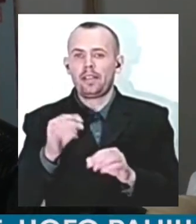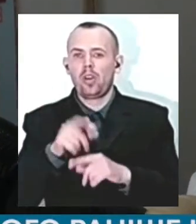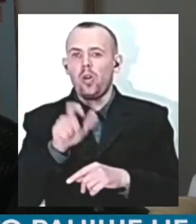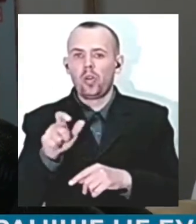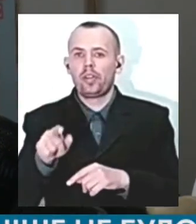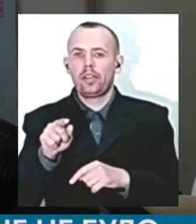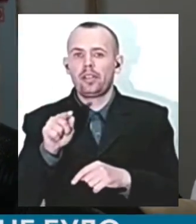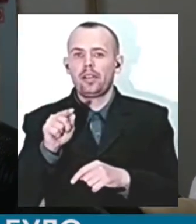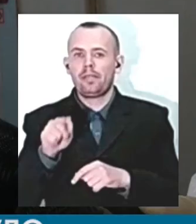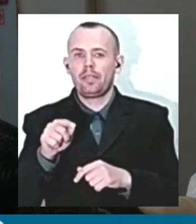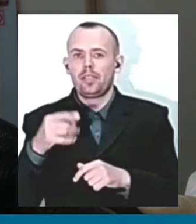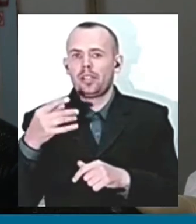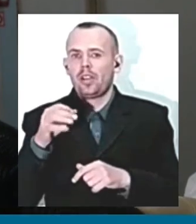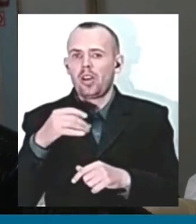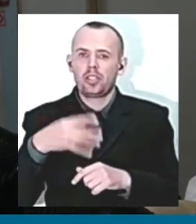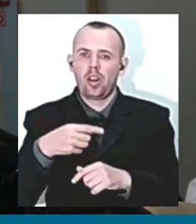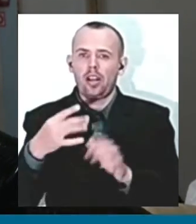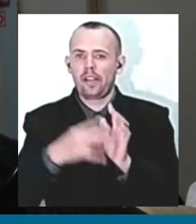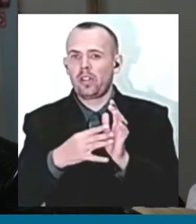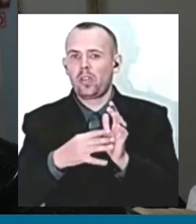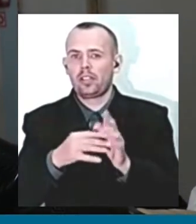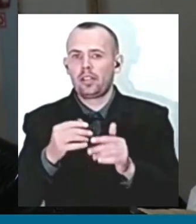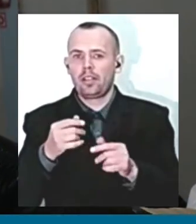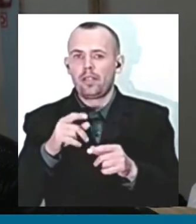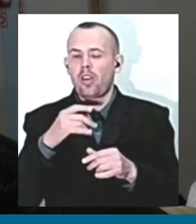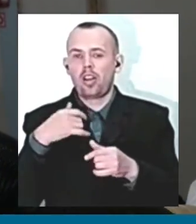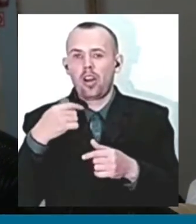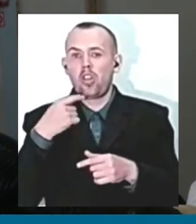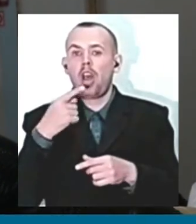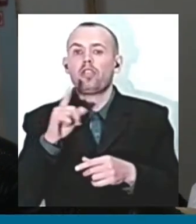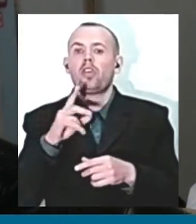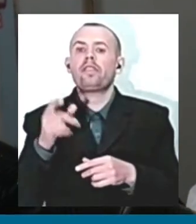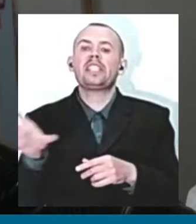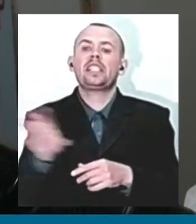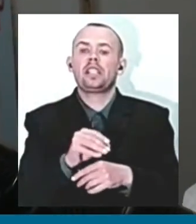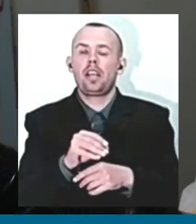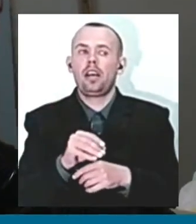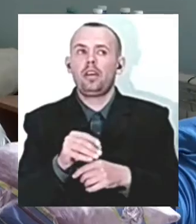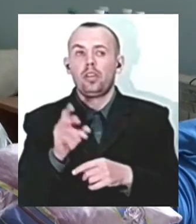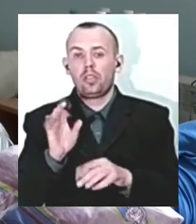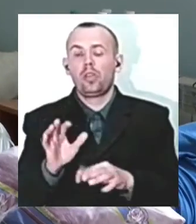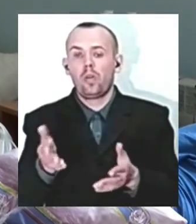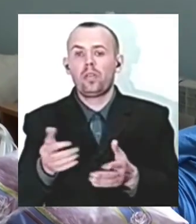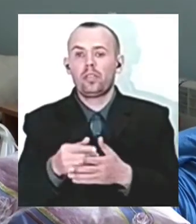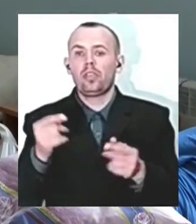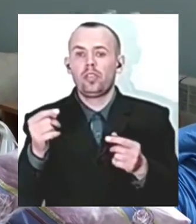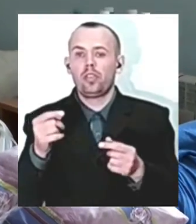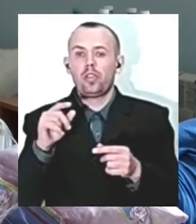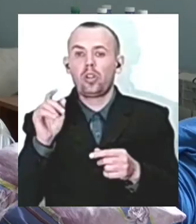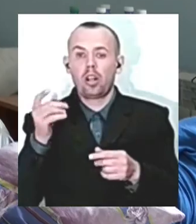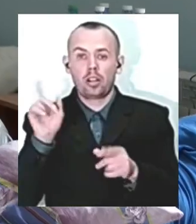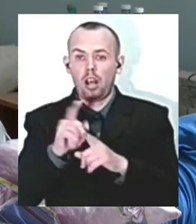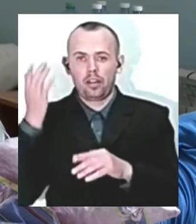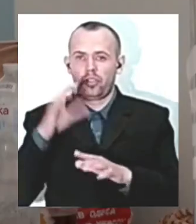уже и 90% поражения. Ну, я не говорю, что это все, но то, чого раніше не було. Наближення до нової